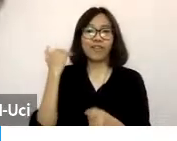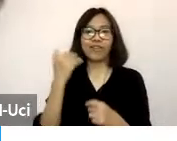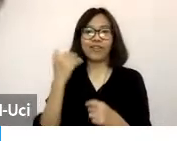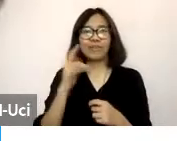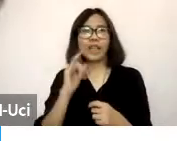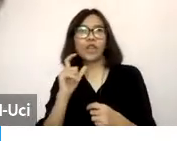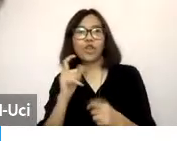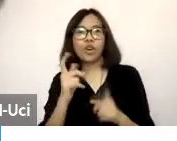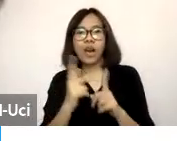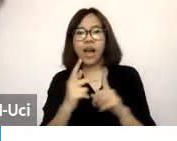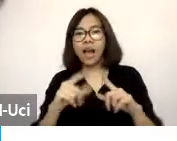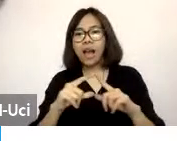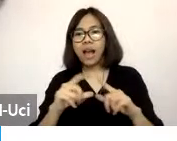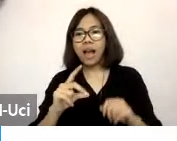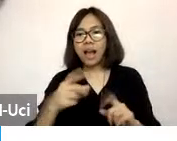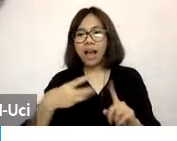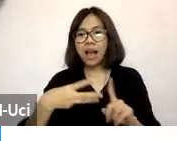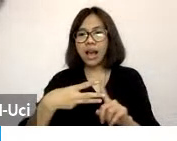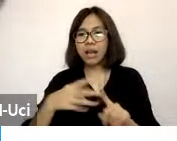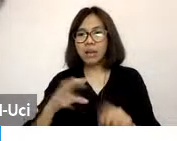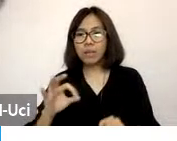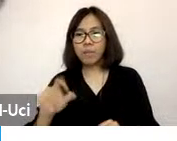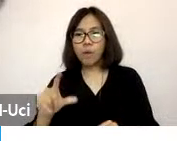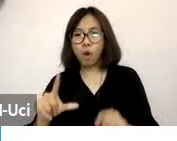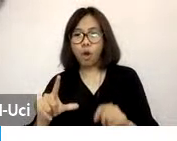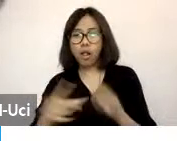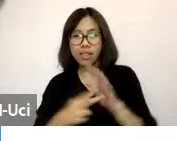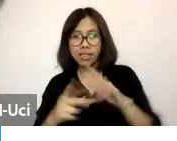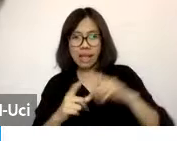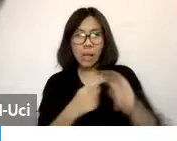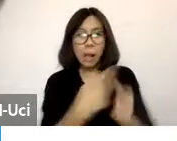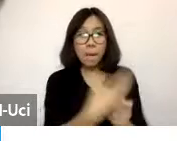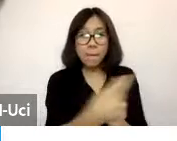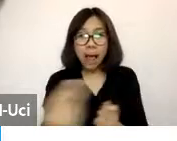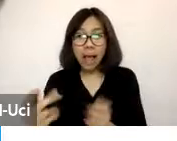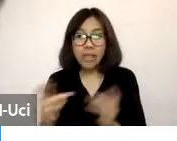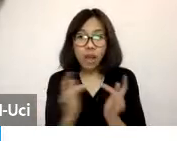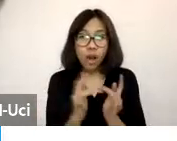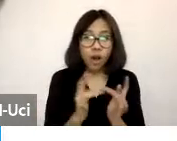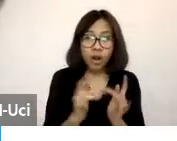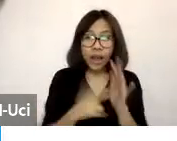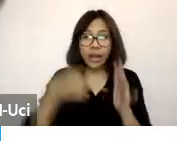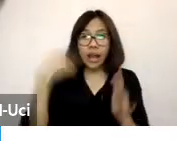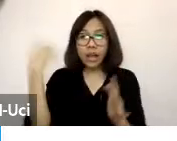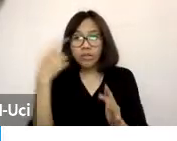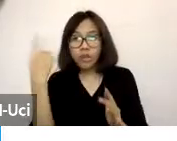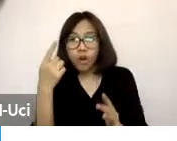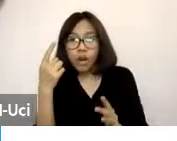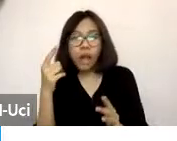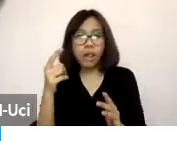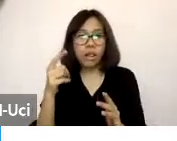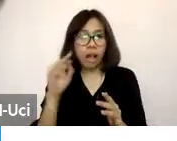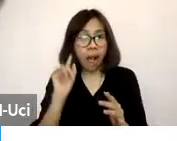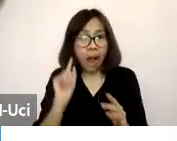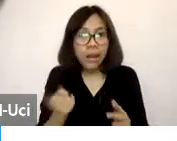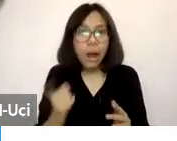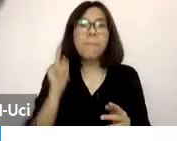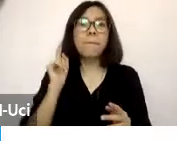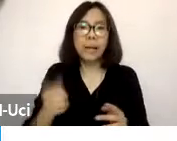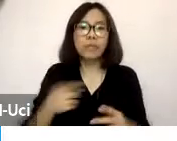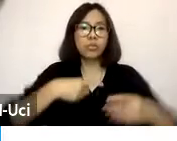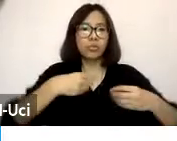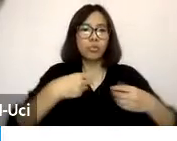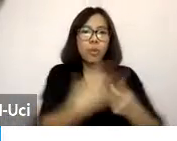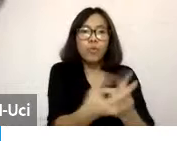maka jumlah transaksi juga meningkat dan potensi sengketa juga akan meningkat juga dipilih nah Namun demikian ya